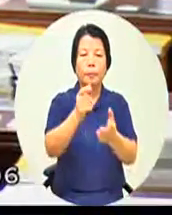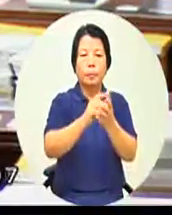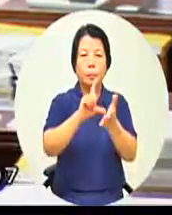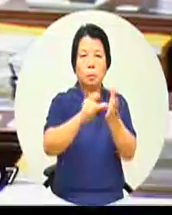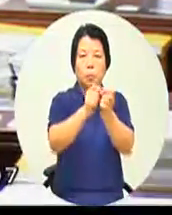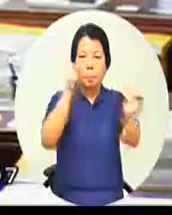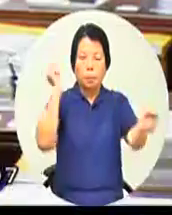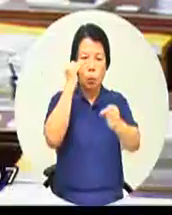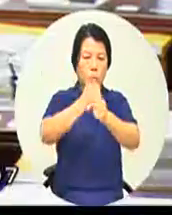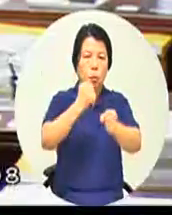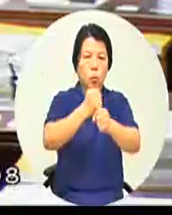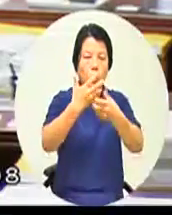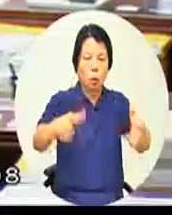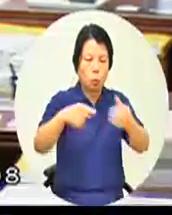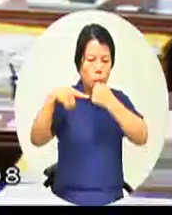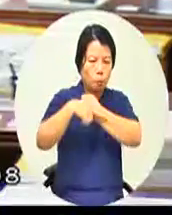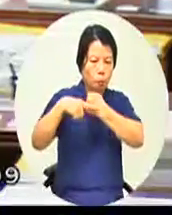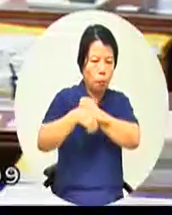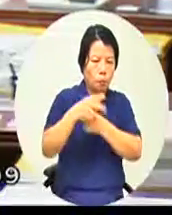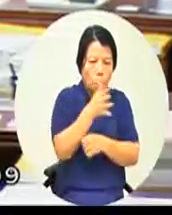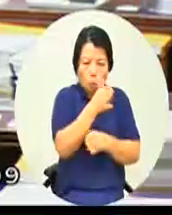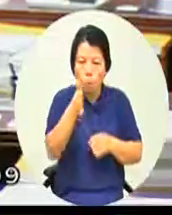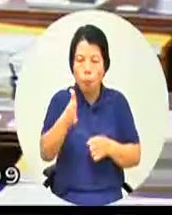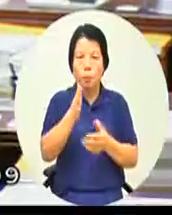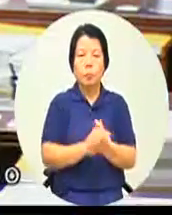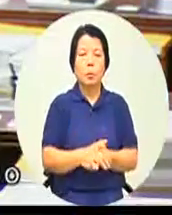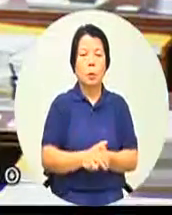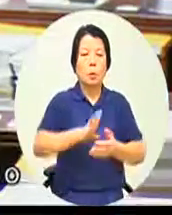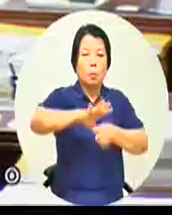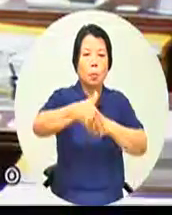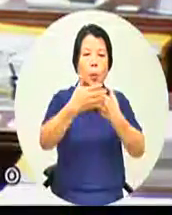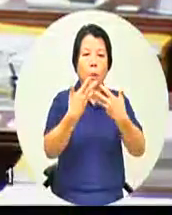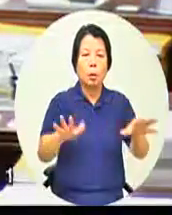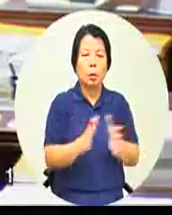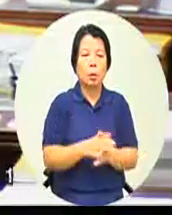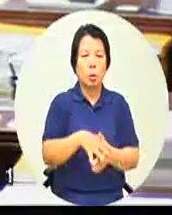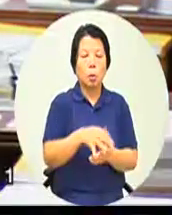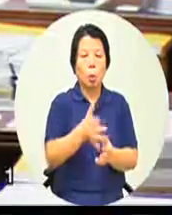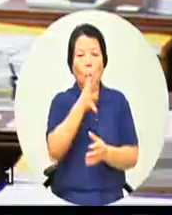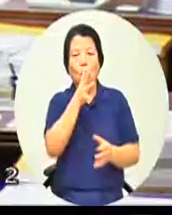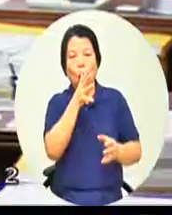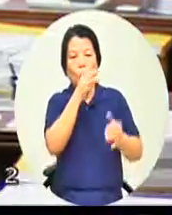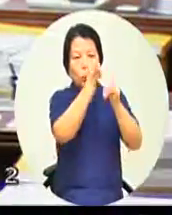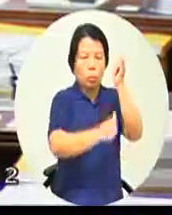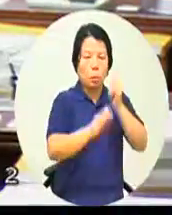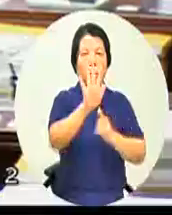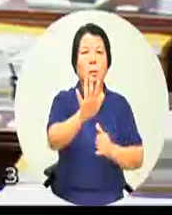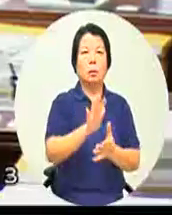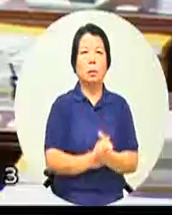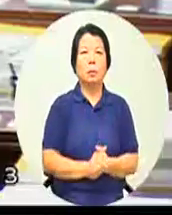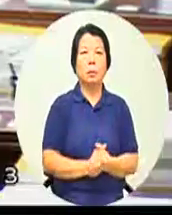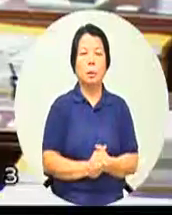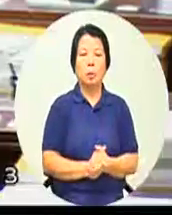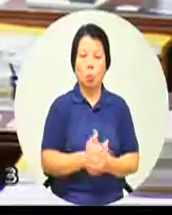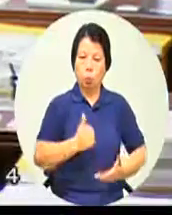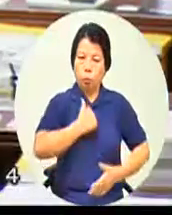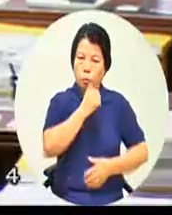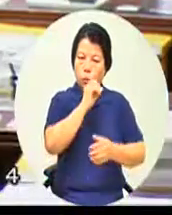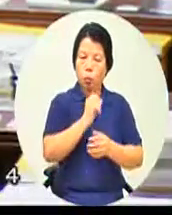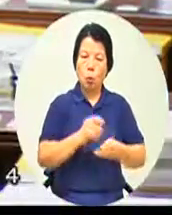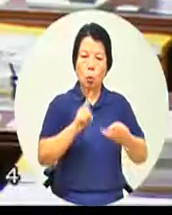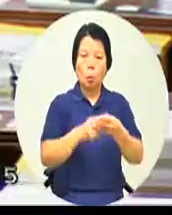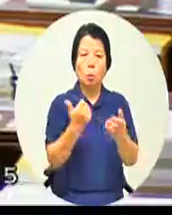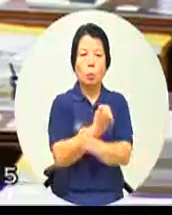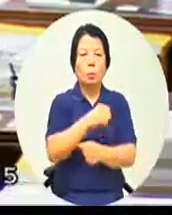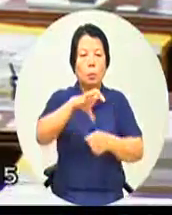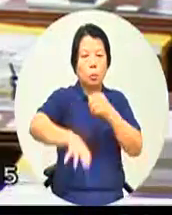这里做了很多的研究调查，也包括很多的口述历史，所以我在这里也诚恳的跟王代理局长讲哈，其